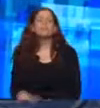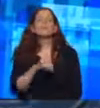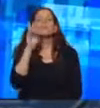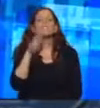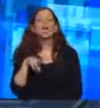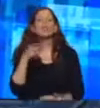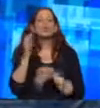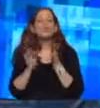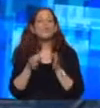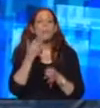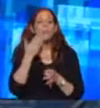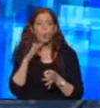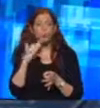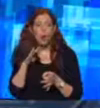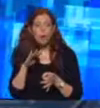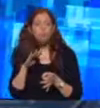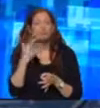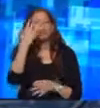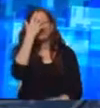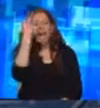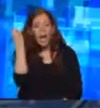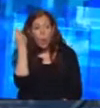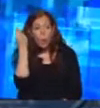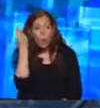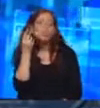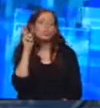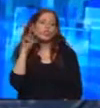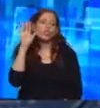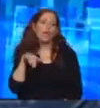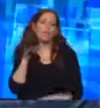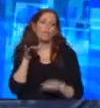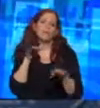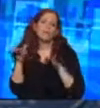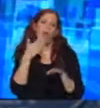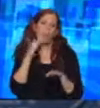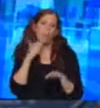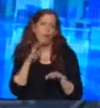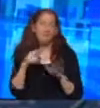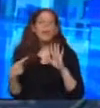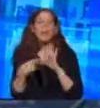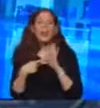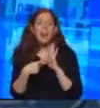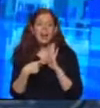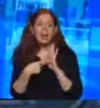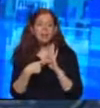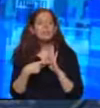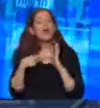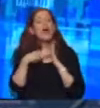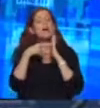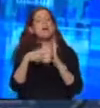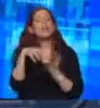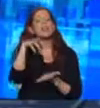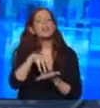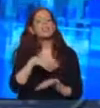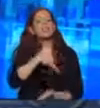שופטים בירושלים ששכחו שיש גם ממשלה בירושלים. לכן, היעד המרכזי שלנו